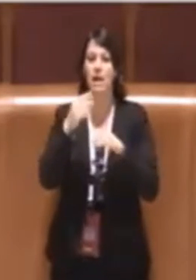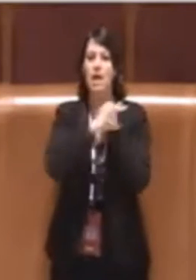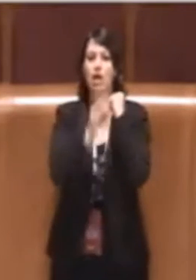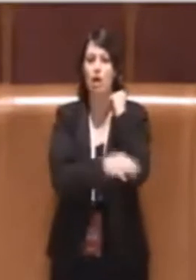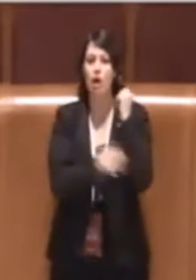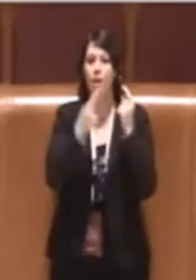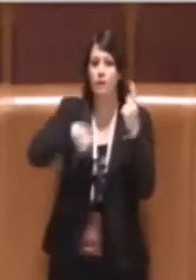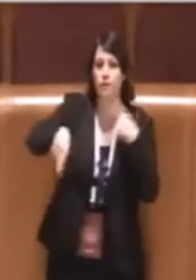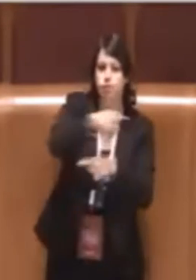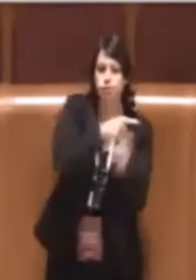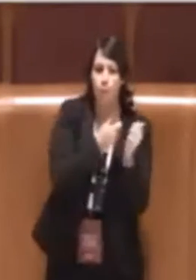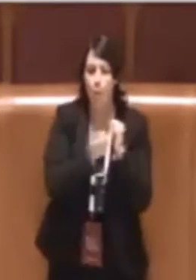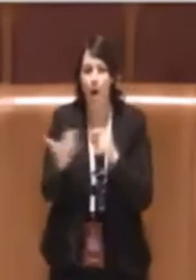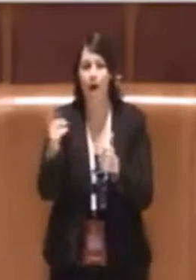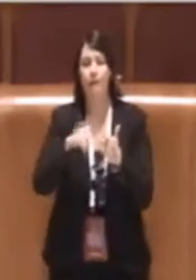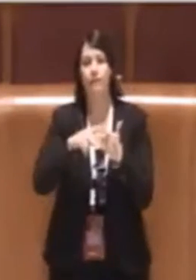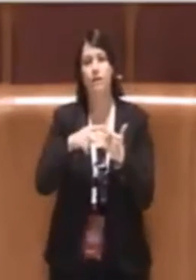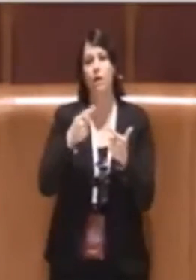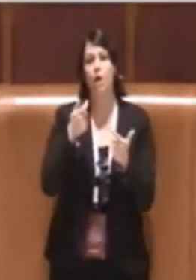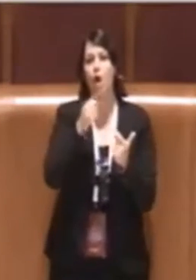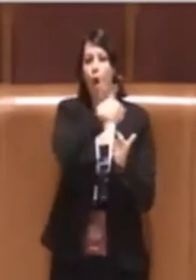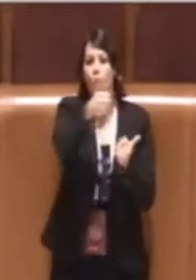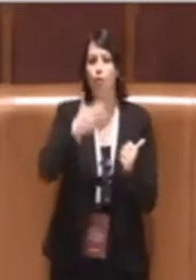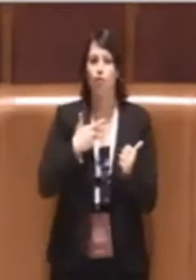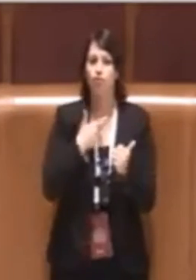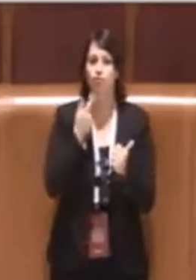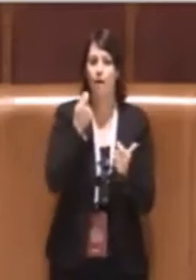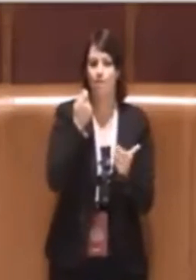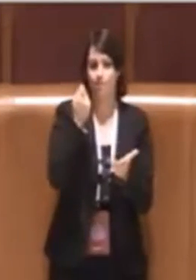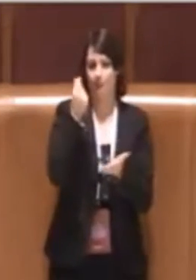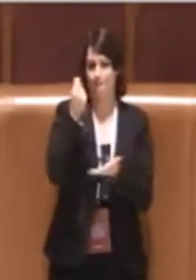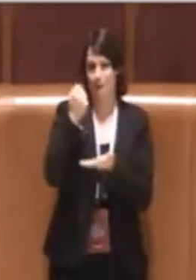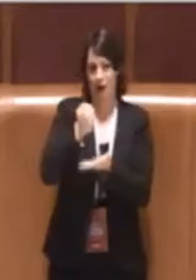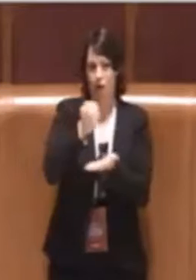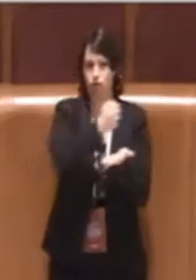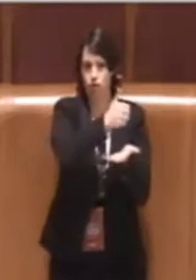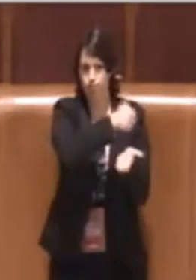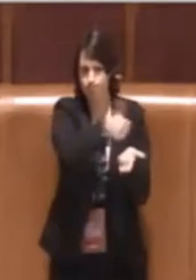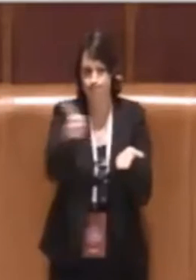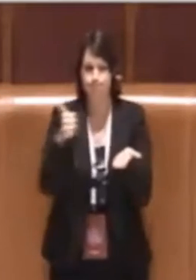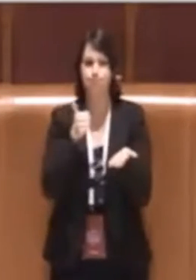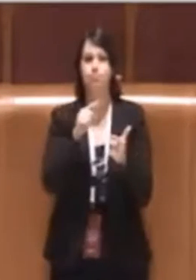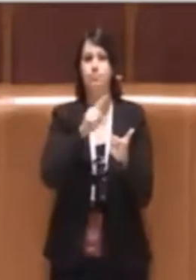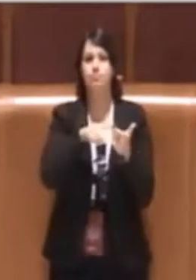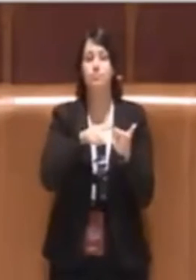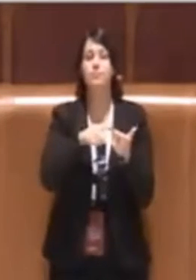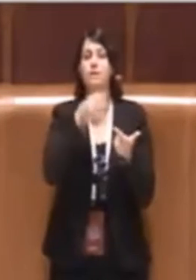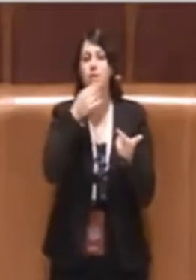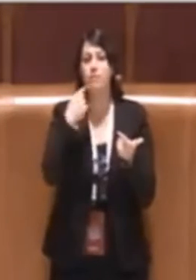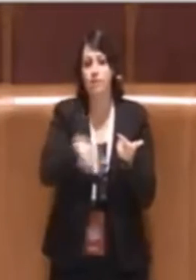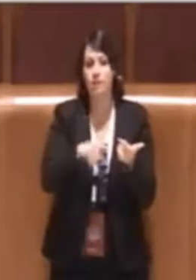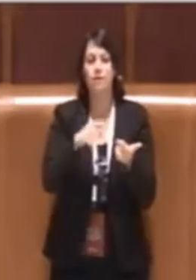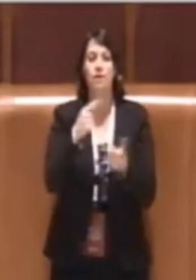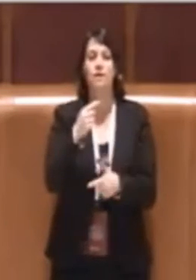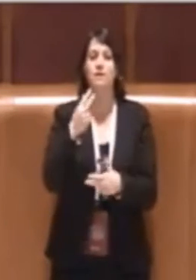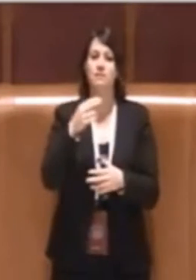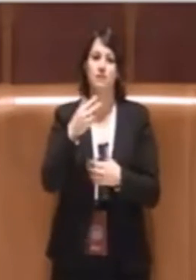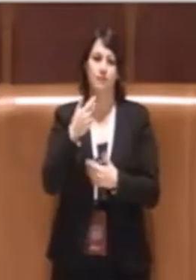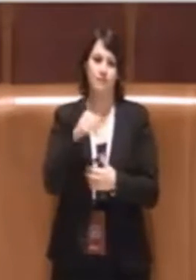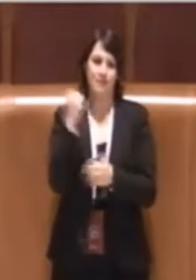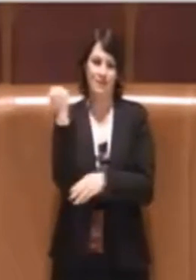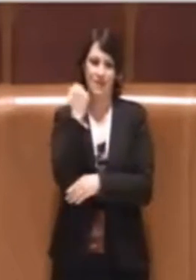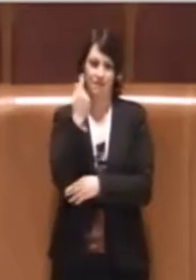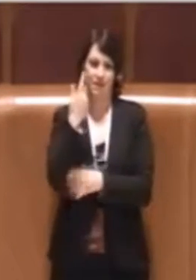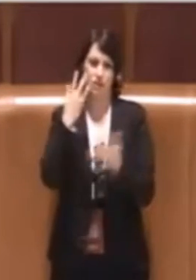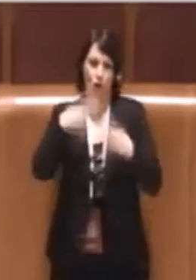destinato ad ogni persona. Discipliniamo meglio un servizio autogestito che abbiamo visto sospeso dopo pochi mesi che abbiamo iniziato